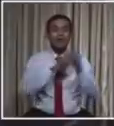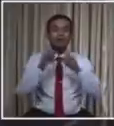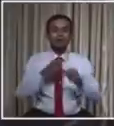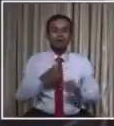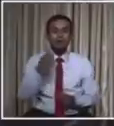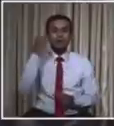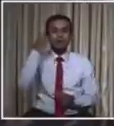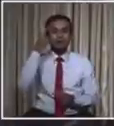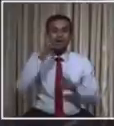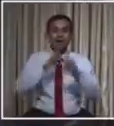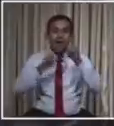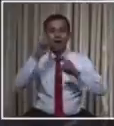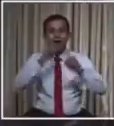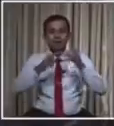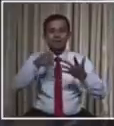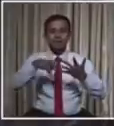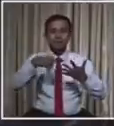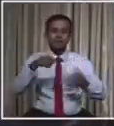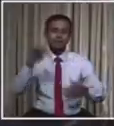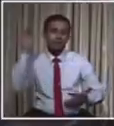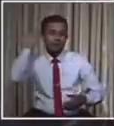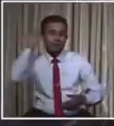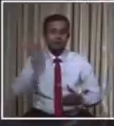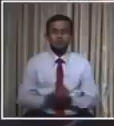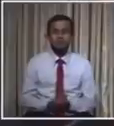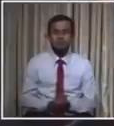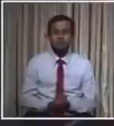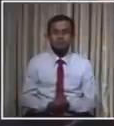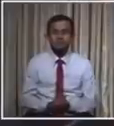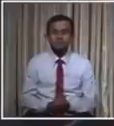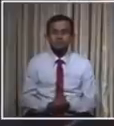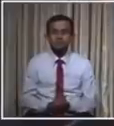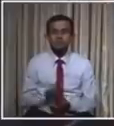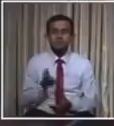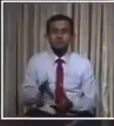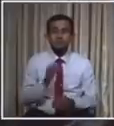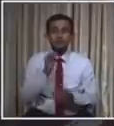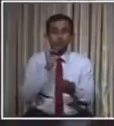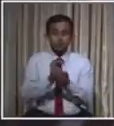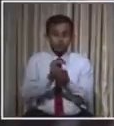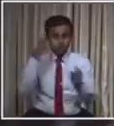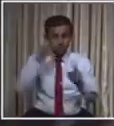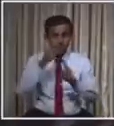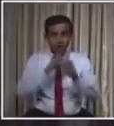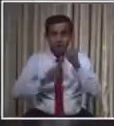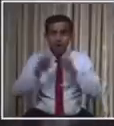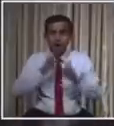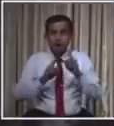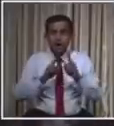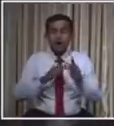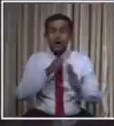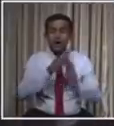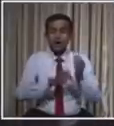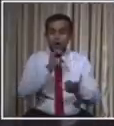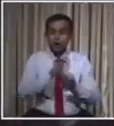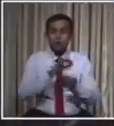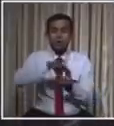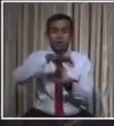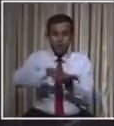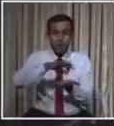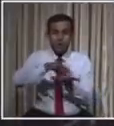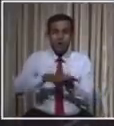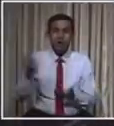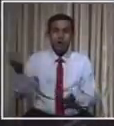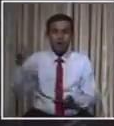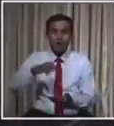හිතුනේ කතා කරපු කියන කාරණා ටිකක් අහගෙනකොට. එතකොට මේ අද ආරක්ෂාව ගැන කතා කරනකොට ජාතික ආරක්ෂාව තහවුරු කරන්න ආපු